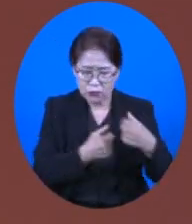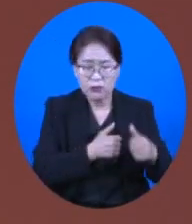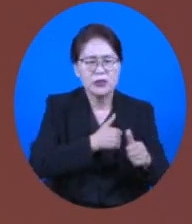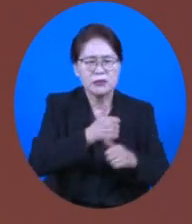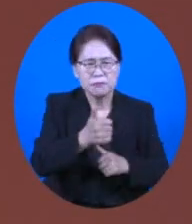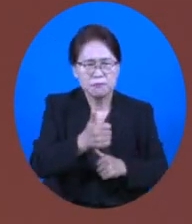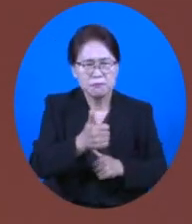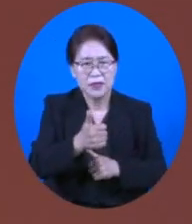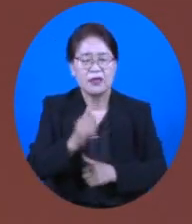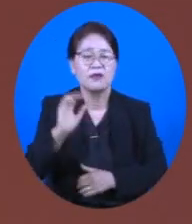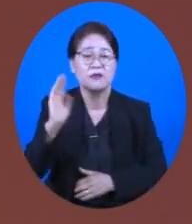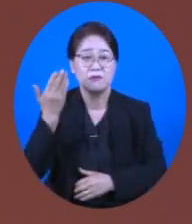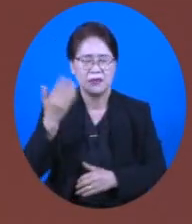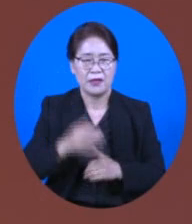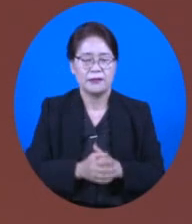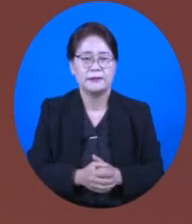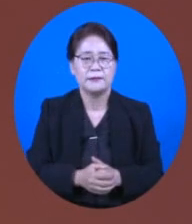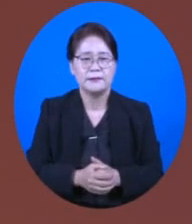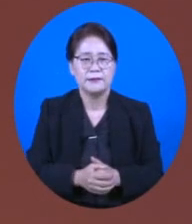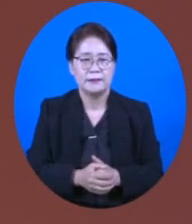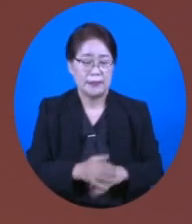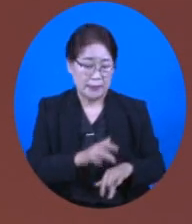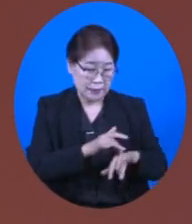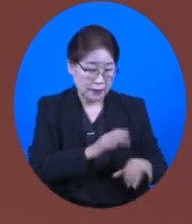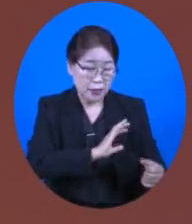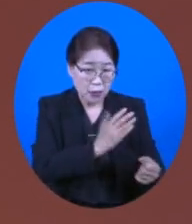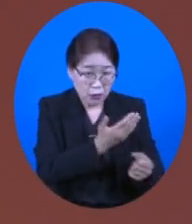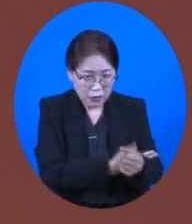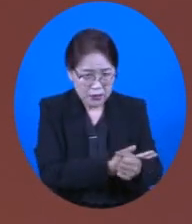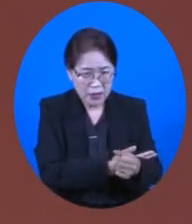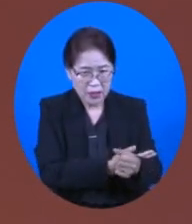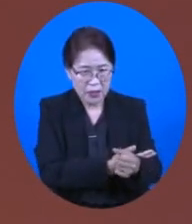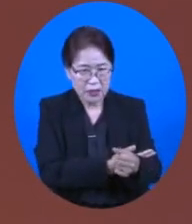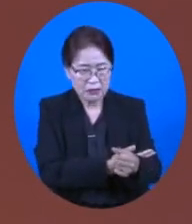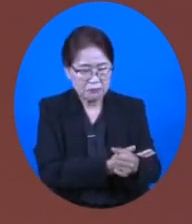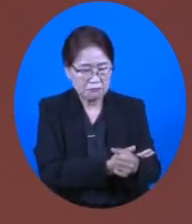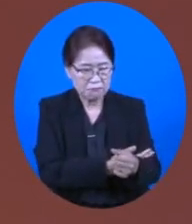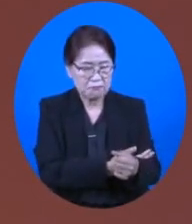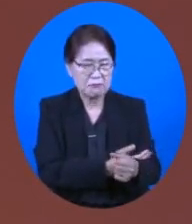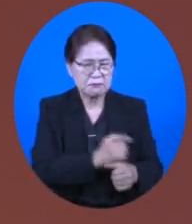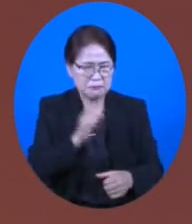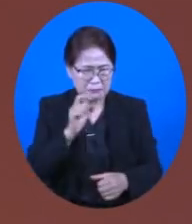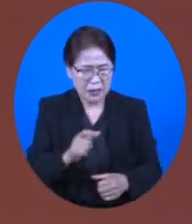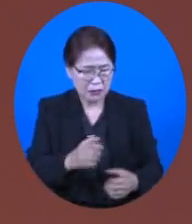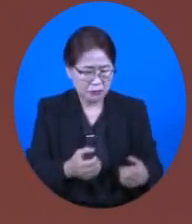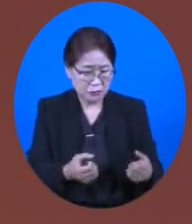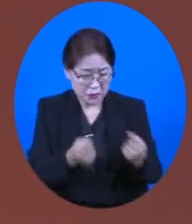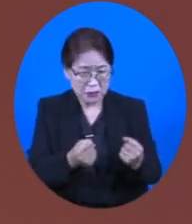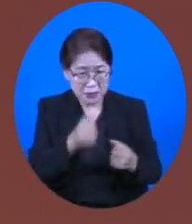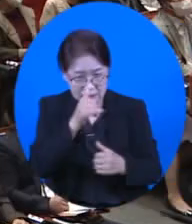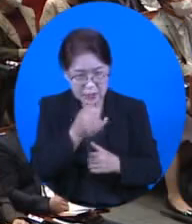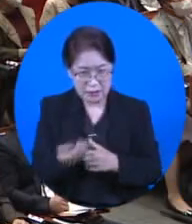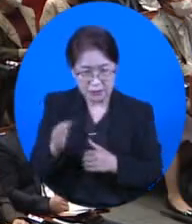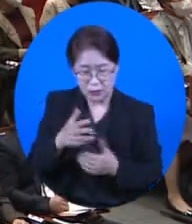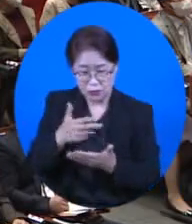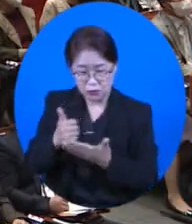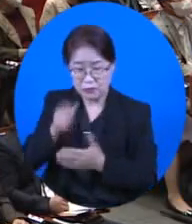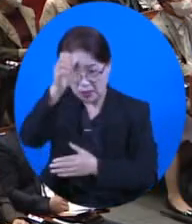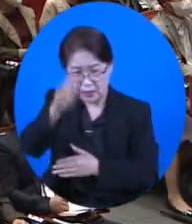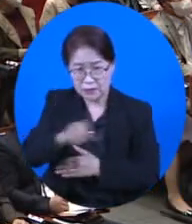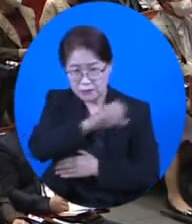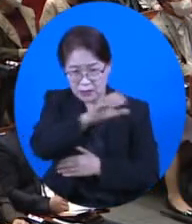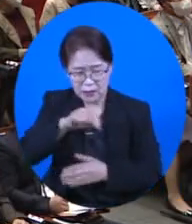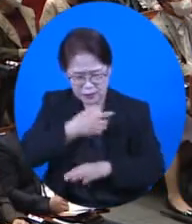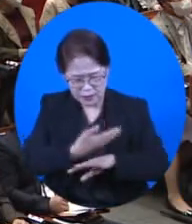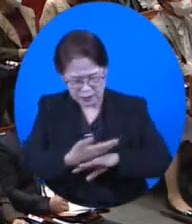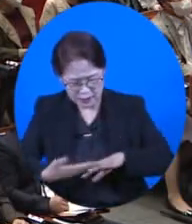수가 있는 것입니다. 사탄의 권세가 아무리 크고 강하여도 우리 주님이 십자가상에서